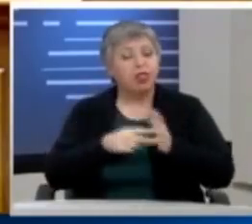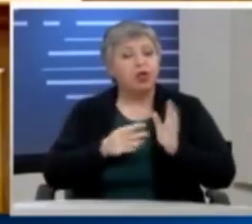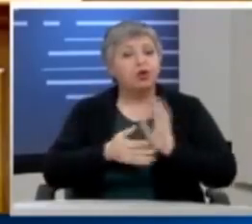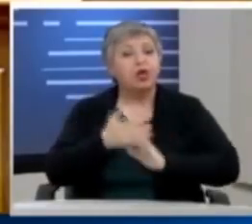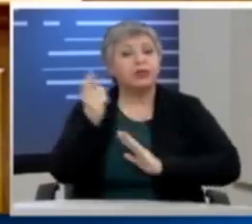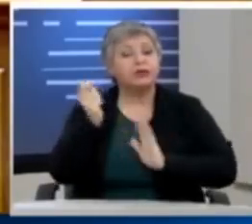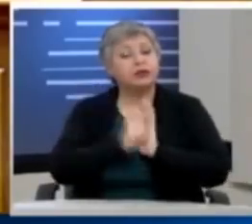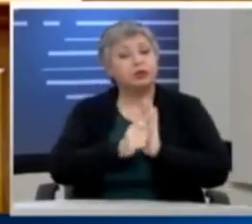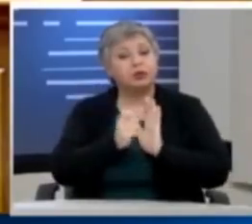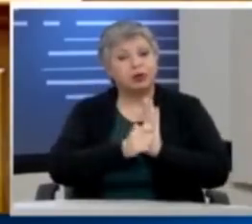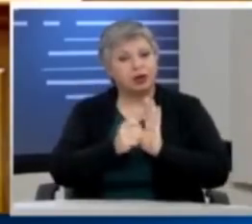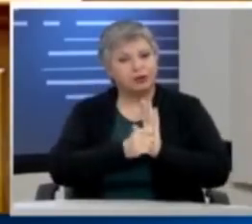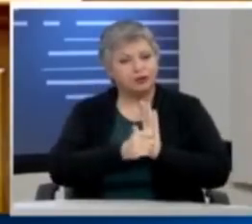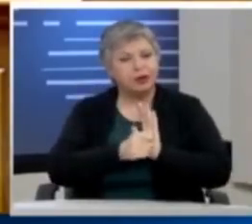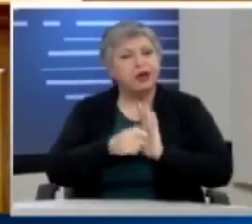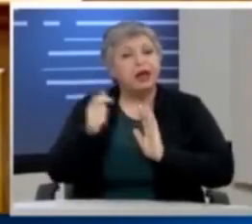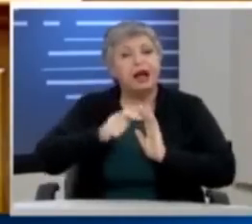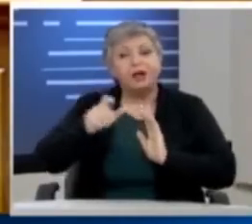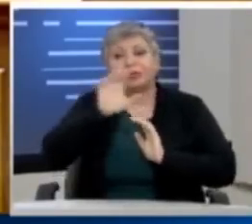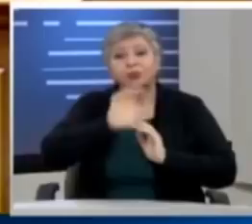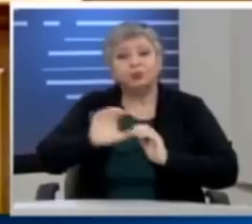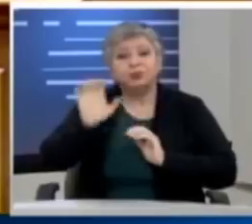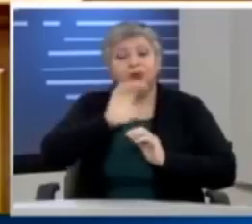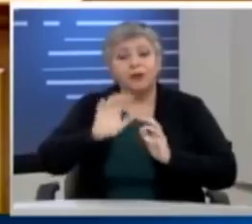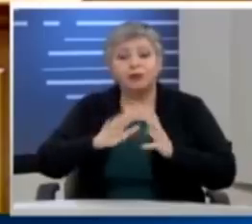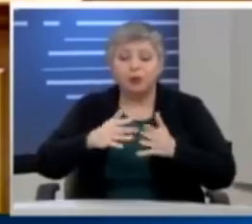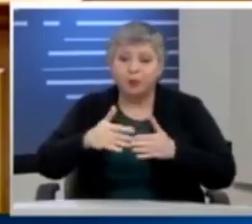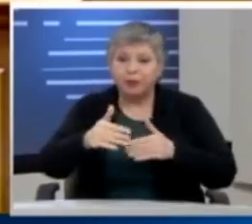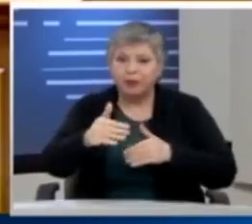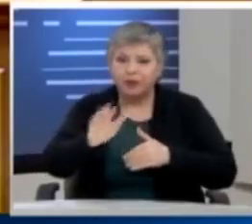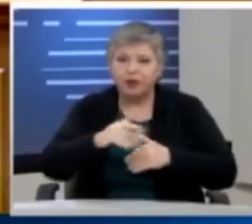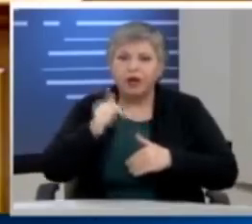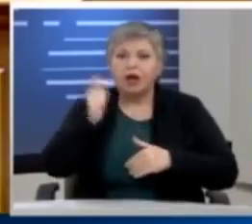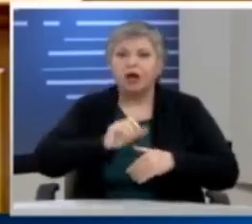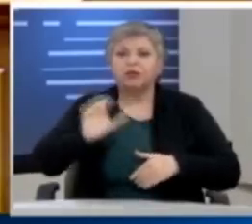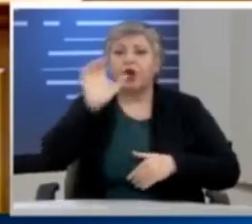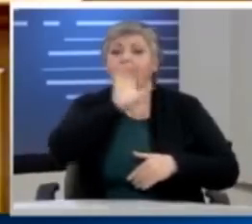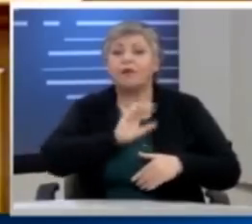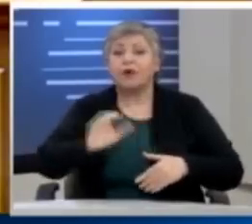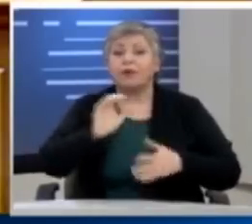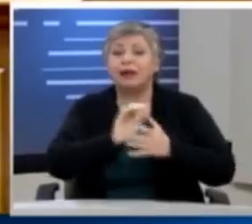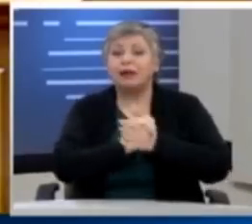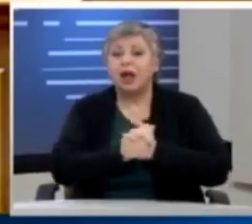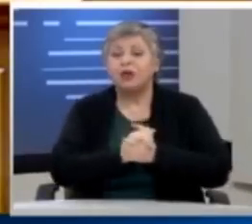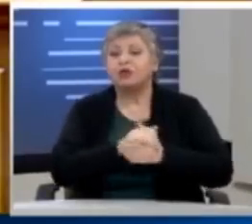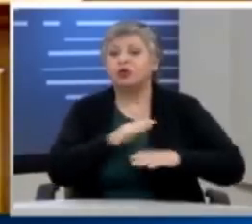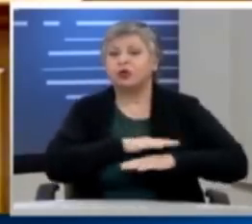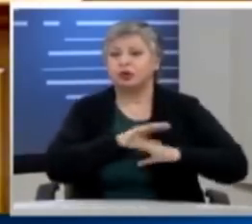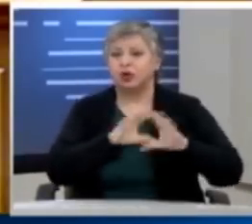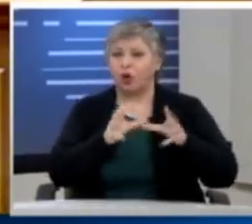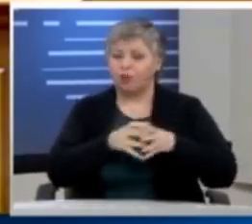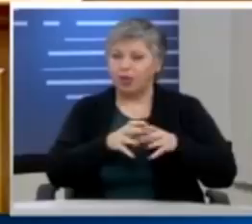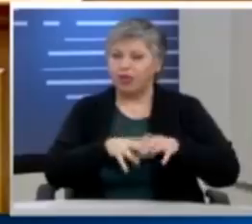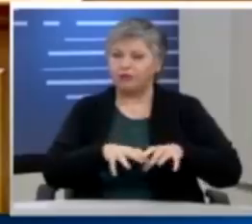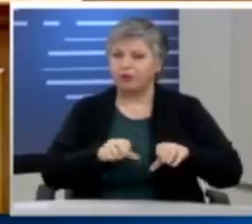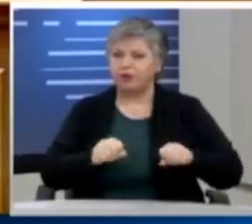έγραφε: τις εξελίξεις στην περιοχή σφραγίζει η διεύρυνση της Ευρωπαϊκής Ένωσης και του ΝΑΤΟ στα Βαλκάνια. Η